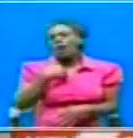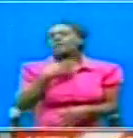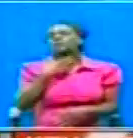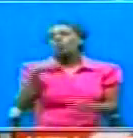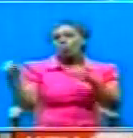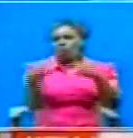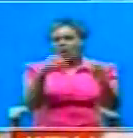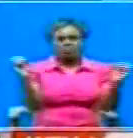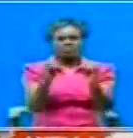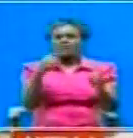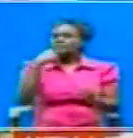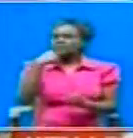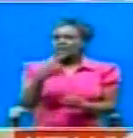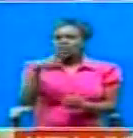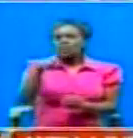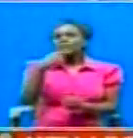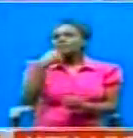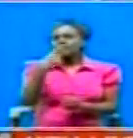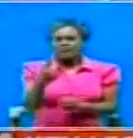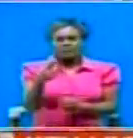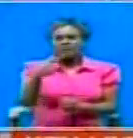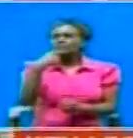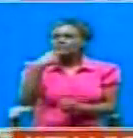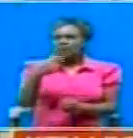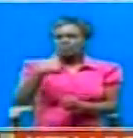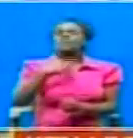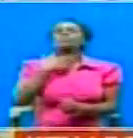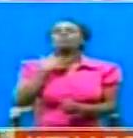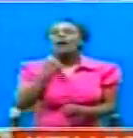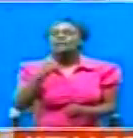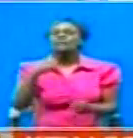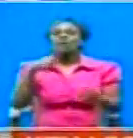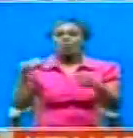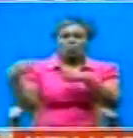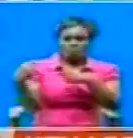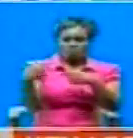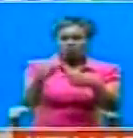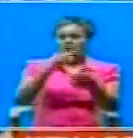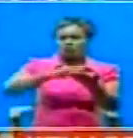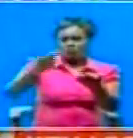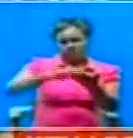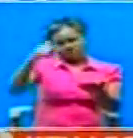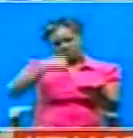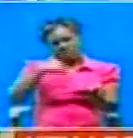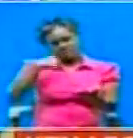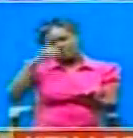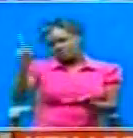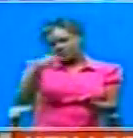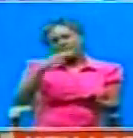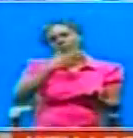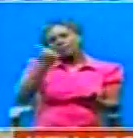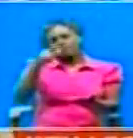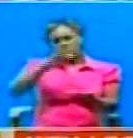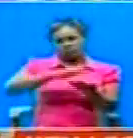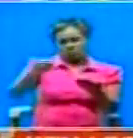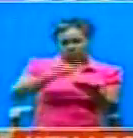wewe." Akamwambia huyo kijana akatuambia alimwambia, "Mimi nataka tu ufanye nini? Unisamee kama nimekukosea, unisamee."